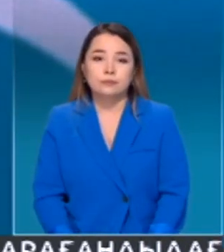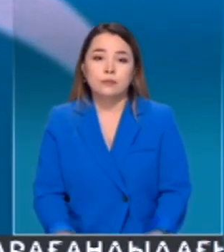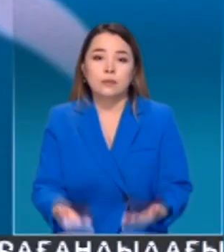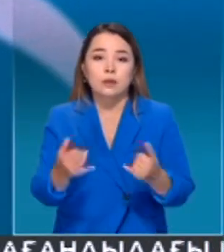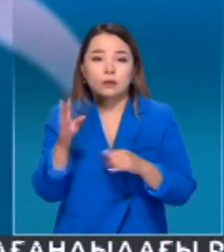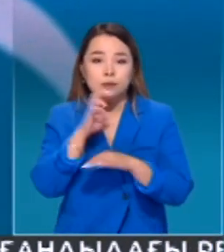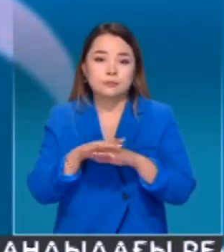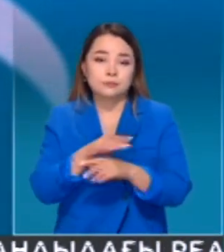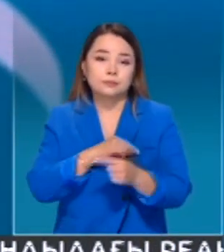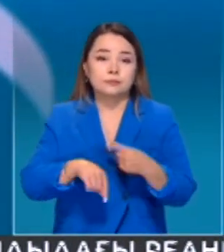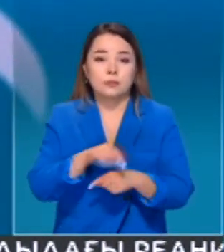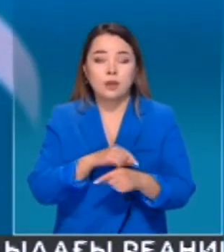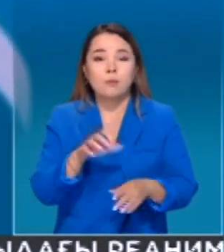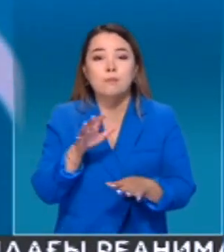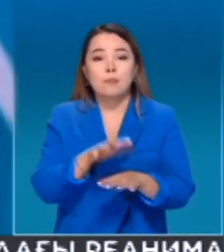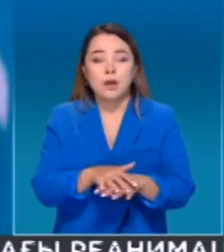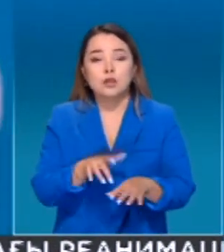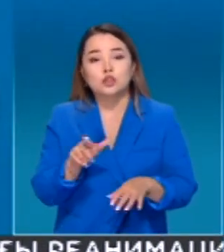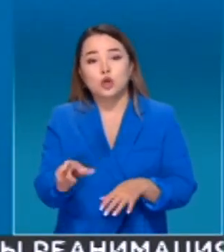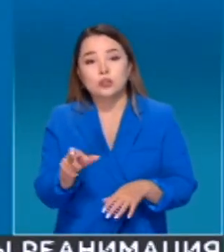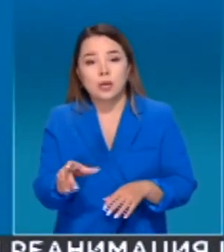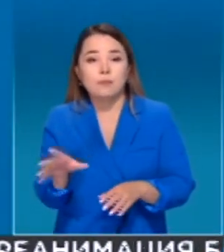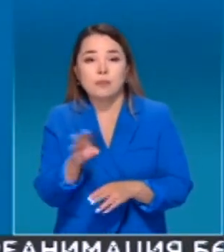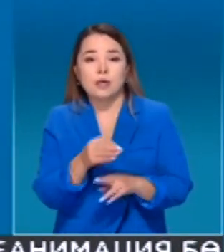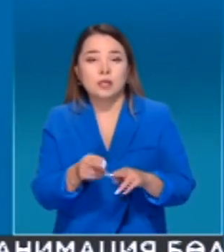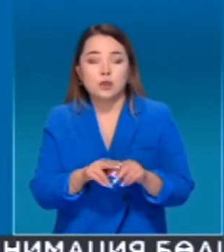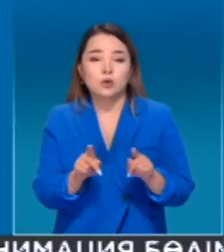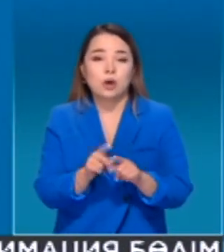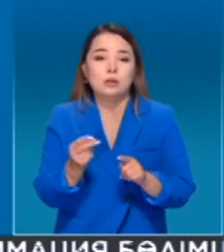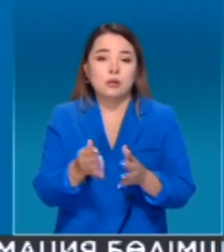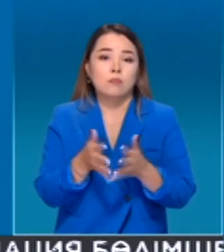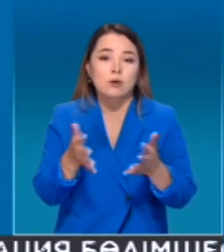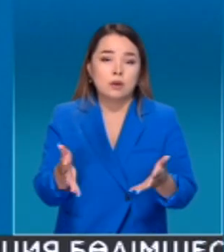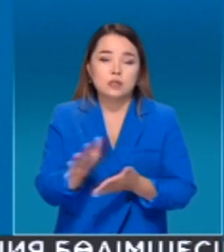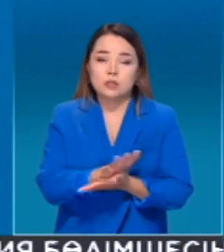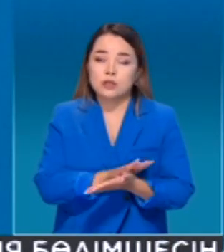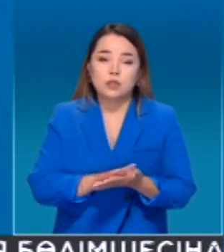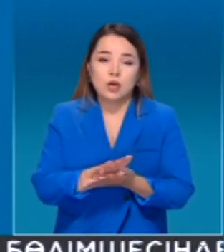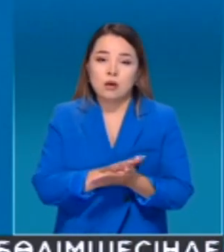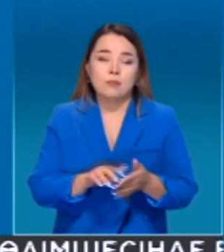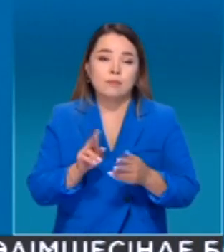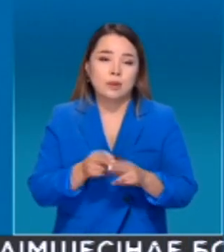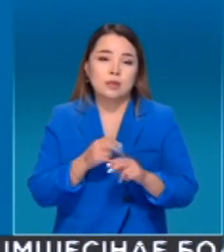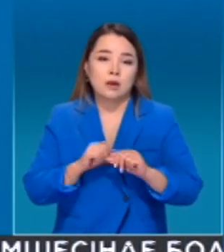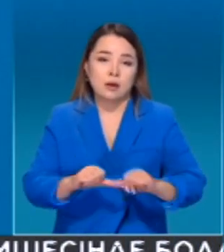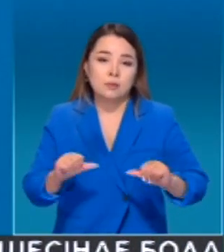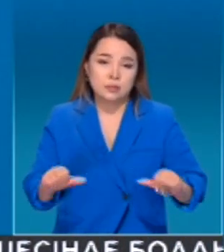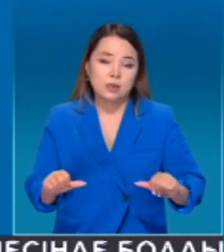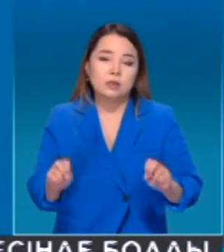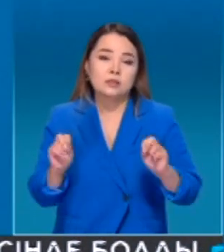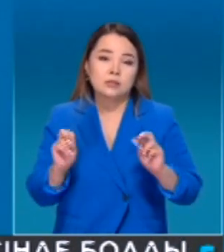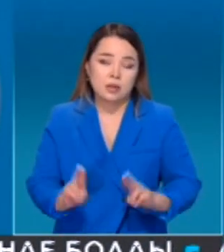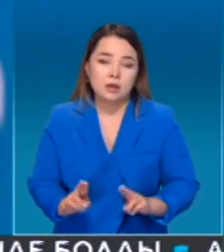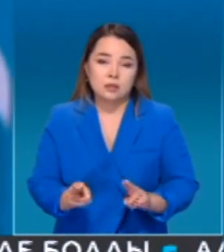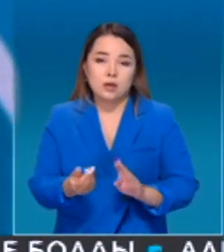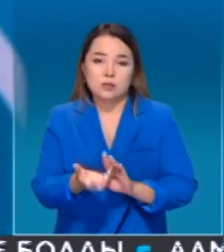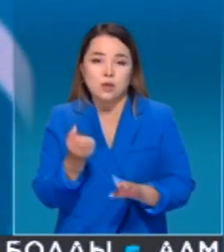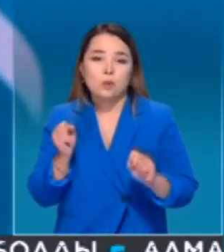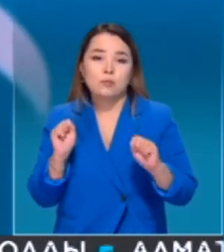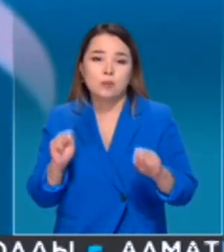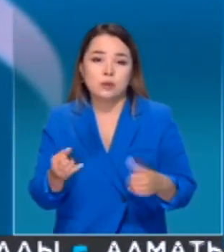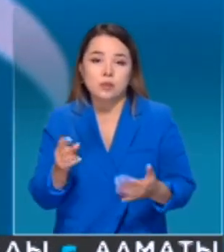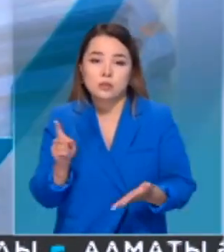Енді еліміздің кәсіпкерлері банк шоттарынан әлдеқайда көп ақшаны ешқандай комиссиясыз шешуі мүмкін. Ұлттық банк осындай ұсыныс